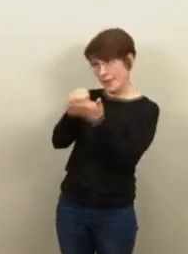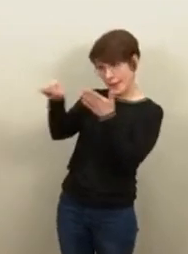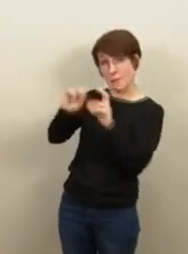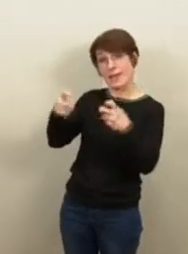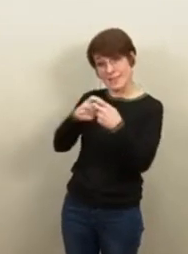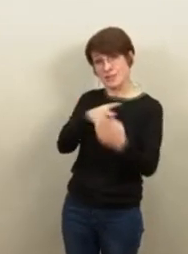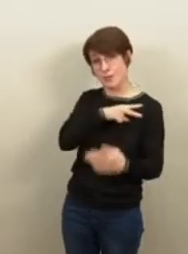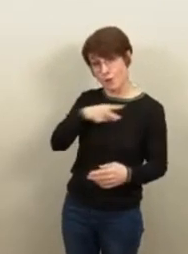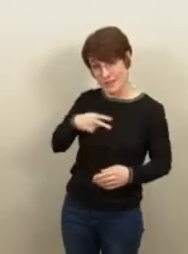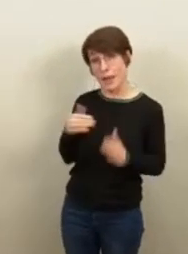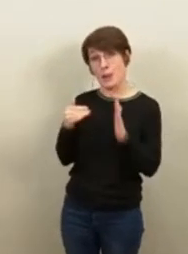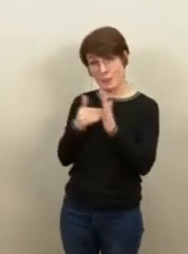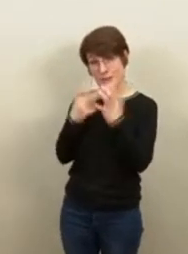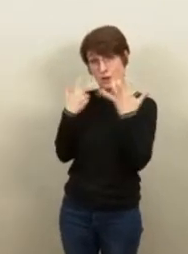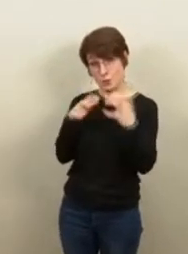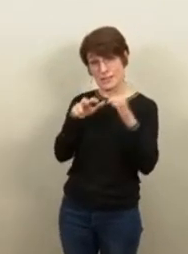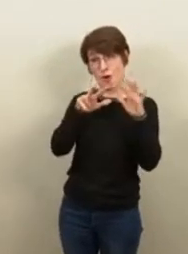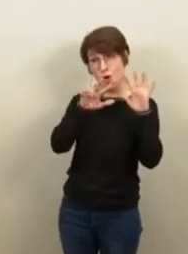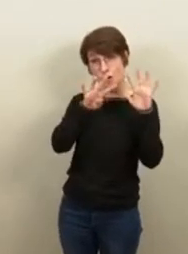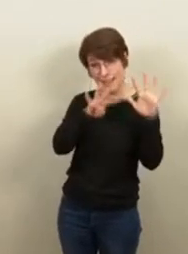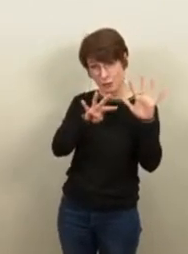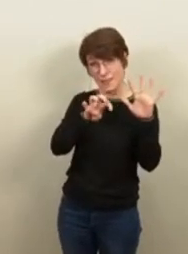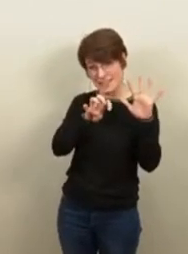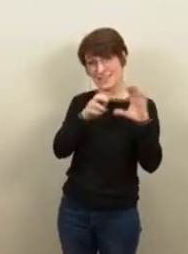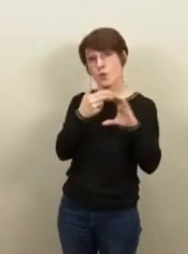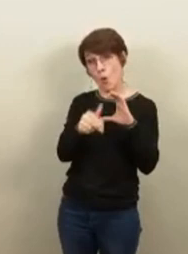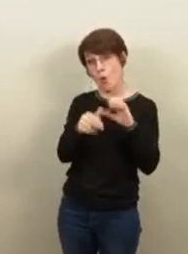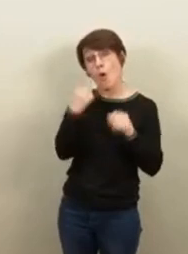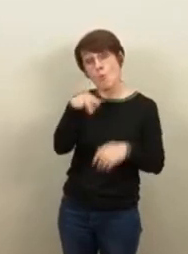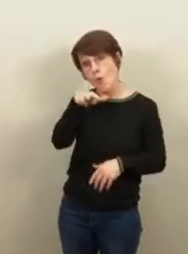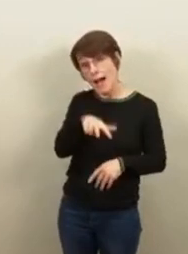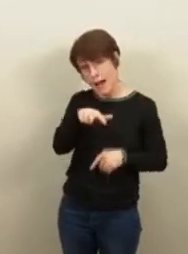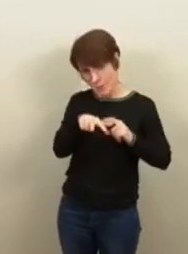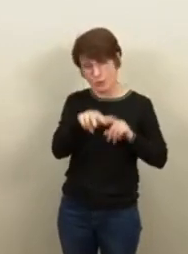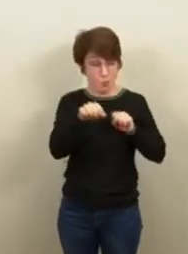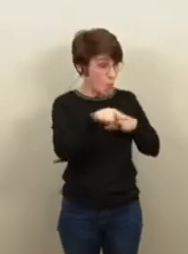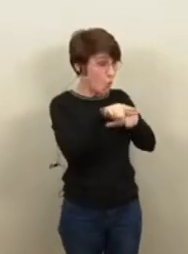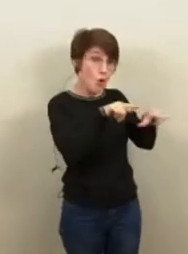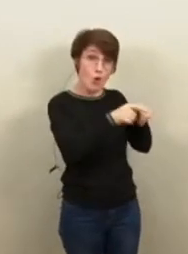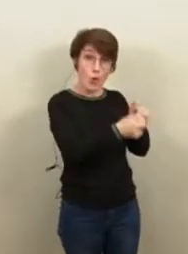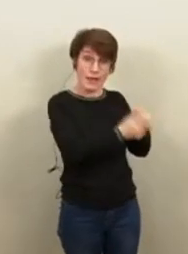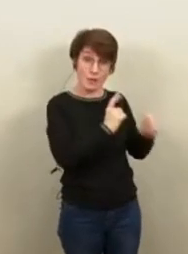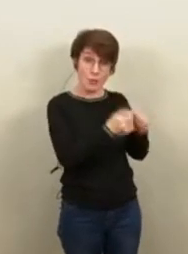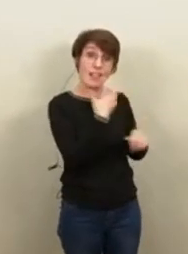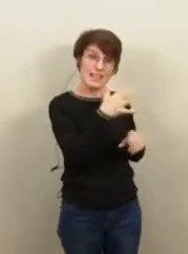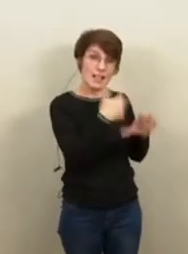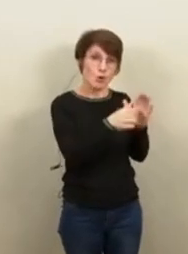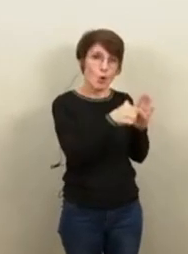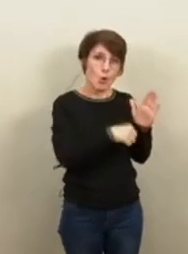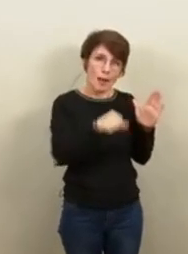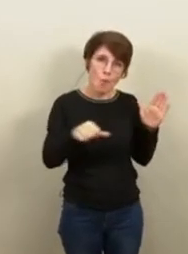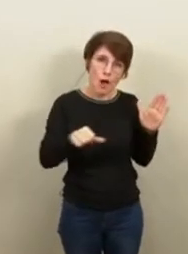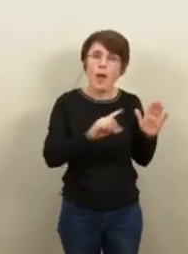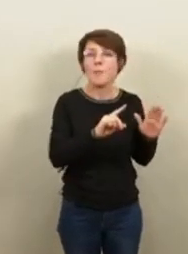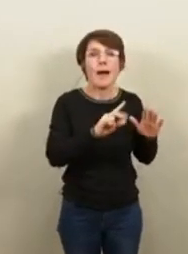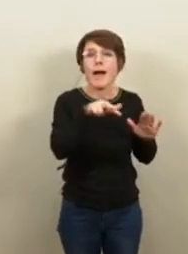1 890 €. Je vous le rappelle, pour un appartement pouvant être loué 500 € par mois. Pas un appartement